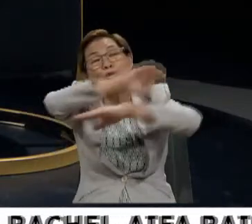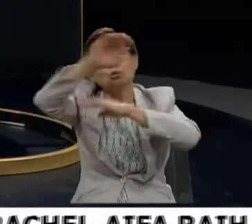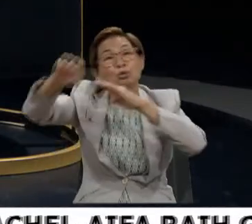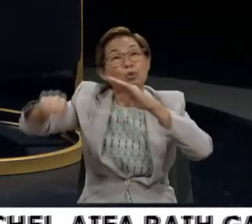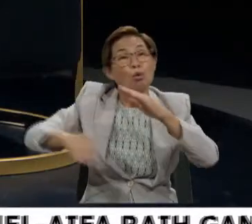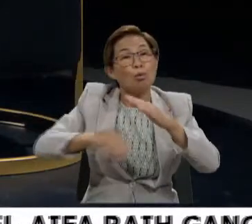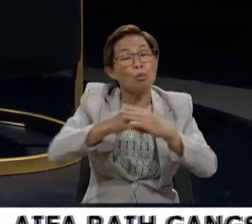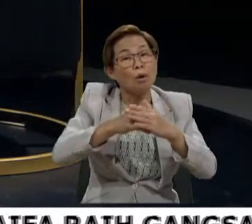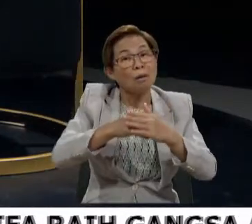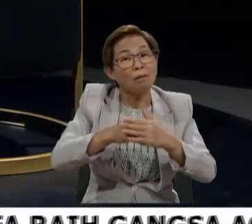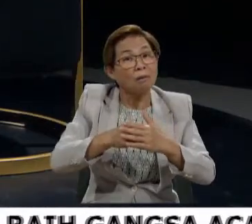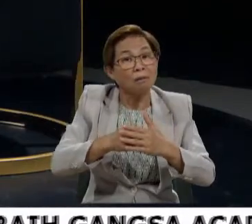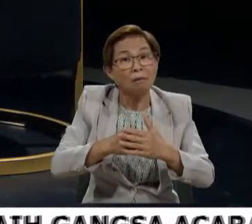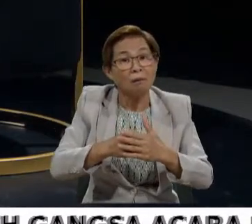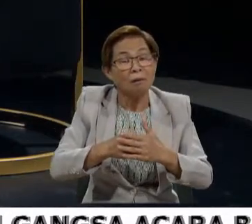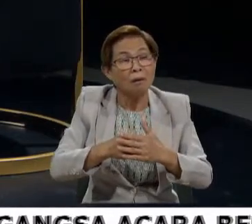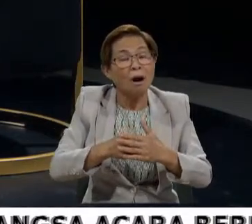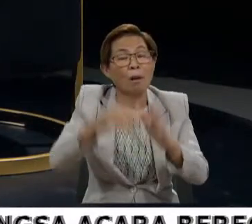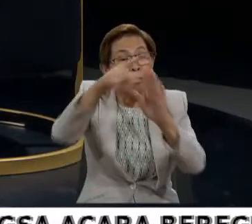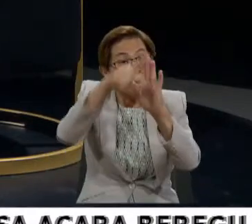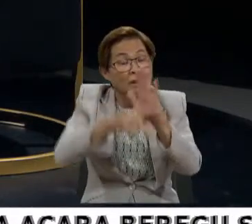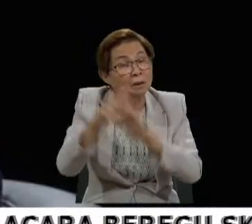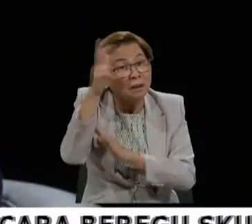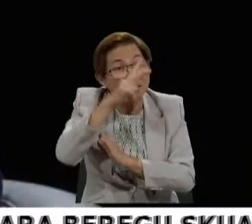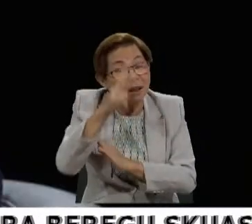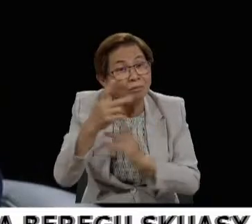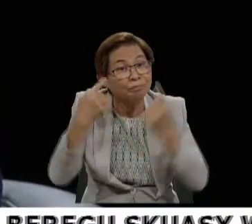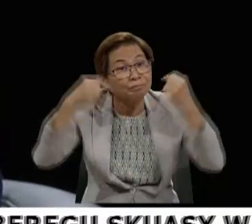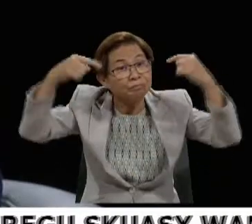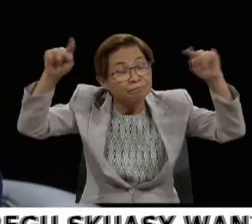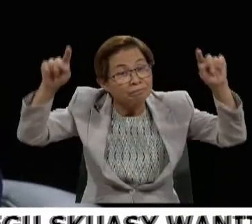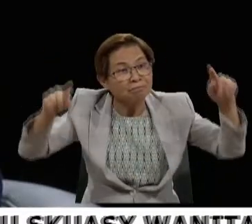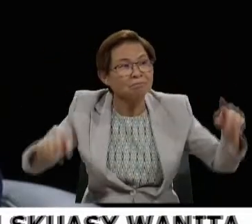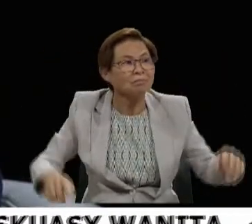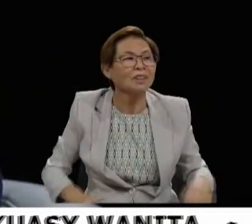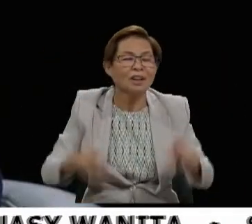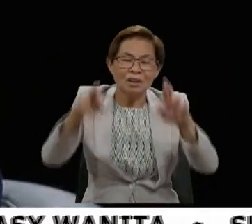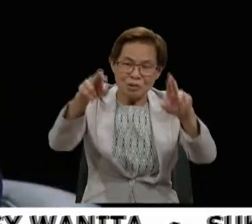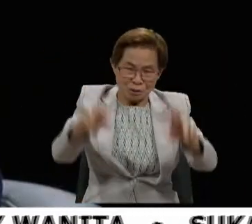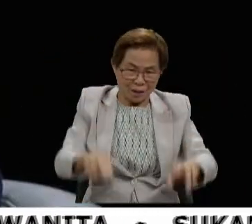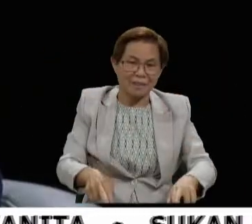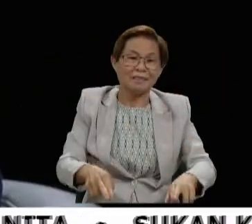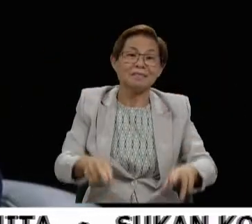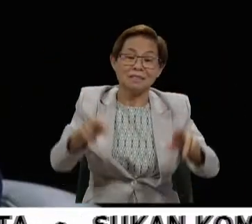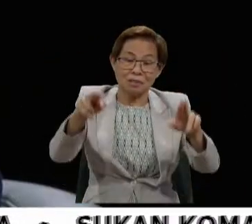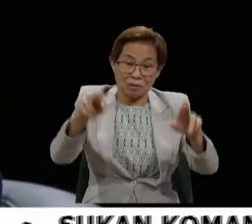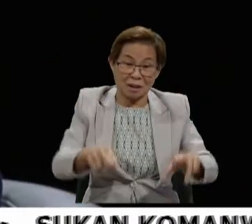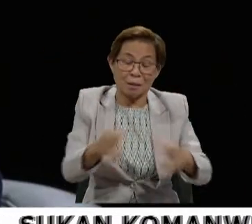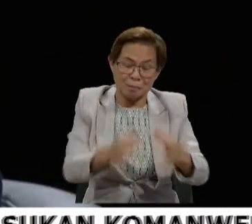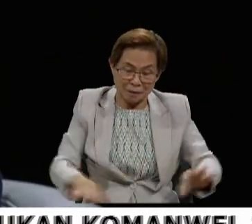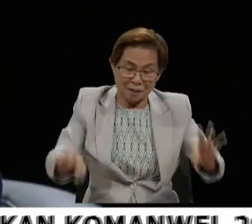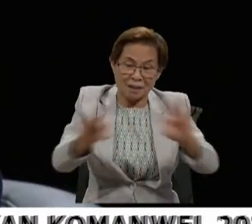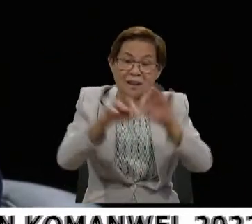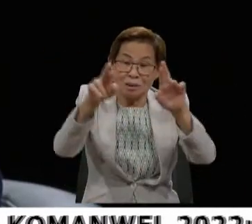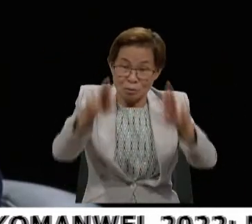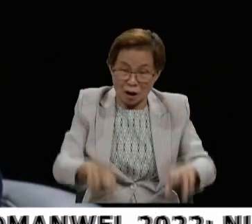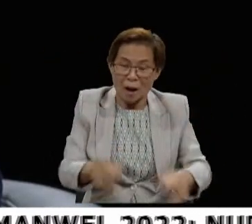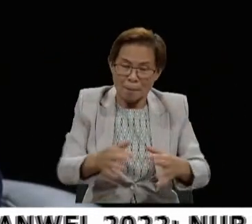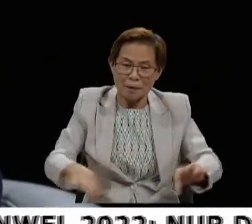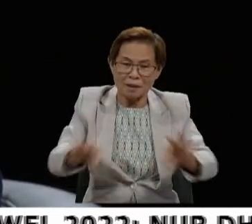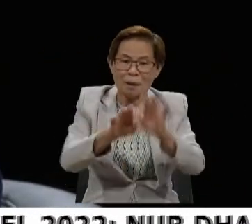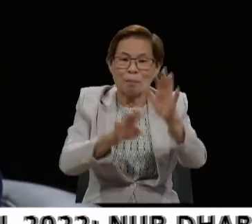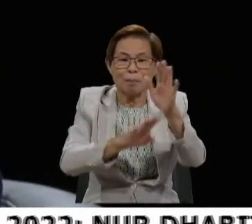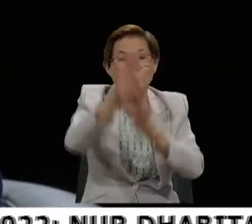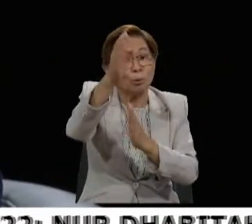dasar dan polisi kerajaan hmm ya kalau kita lihat rakyat ni penting dari segi pertumbuhan ekonomi